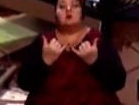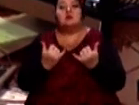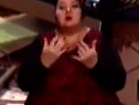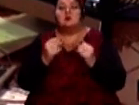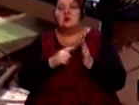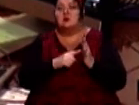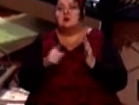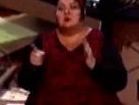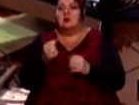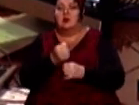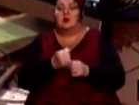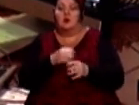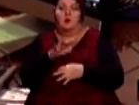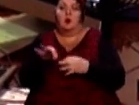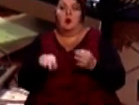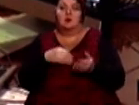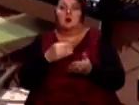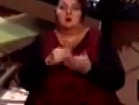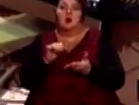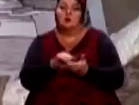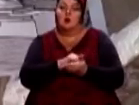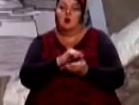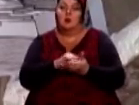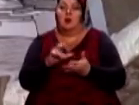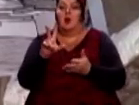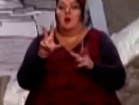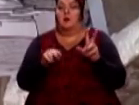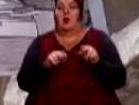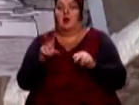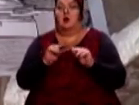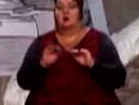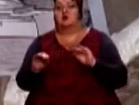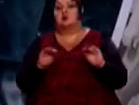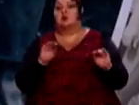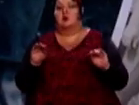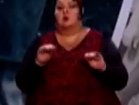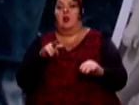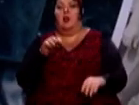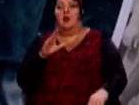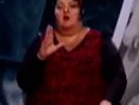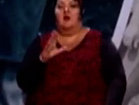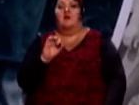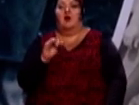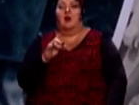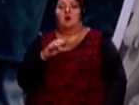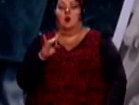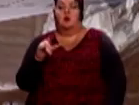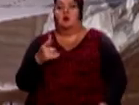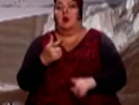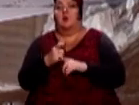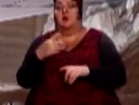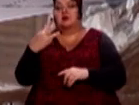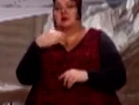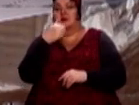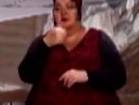стадії розроблення проєктно-кошторисна документація благоустрою. Лев Вайнгорт понад 30 років був головним архітектором Полтави. За